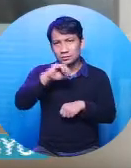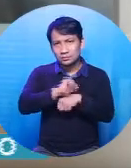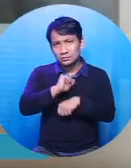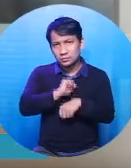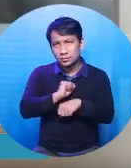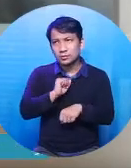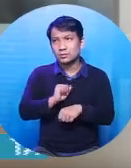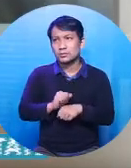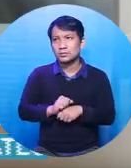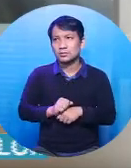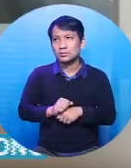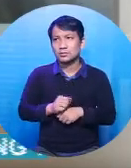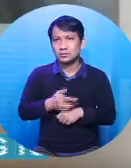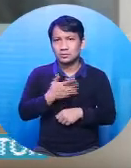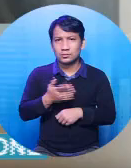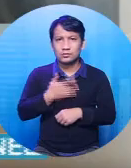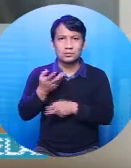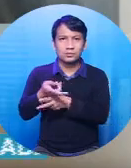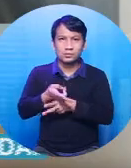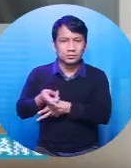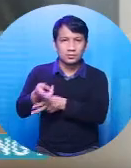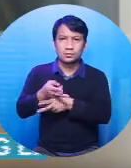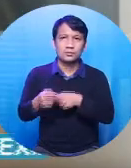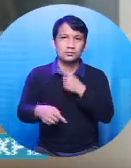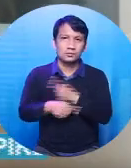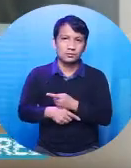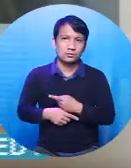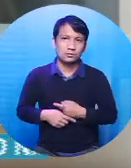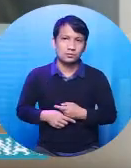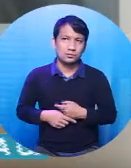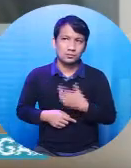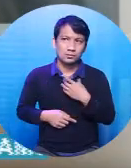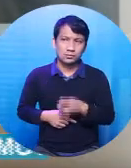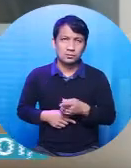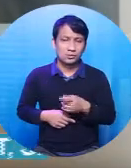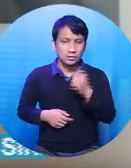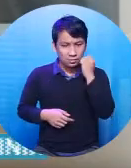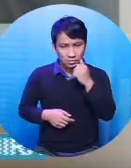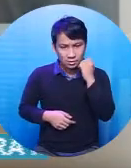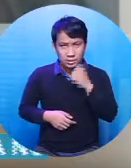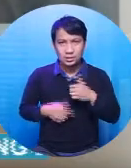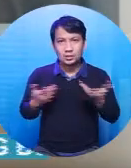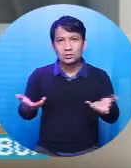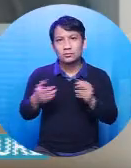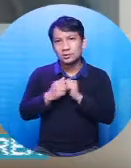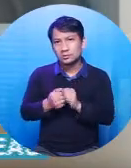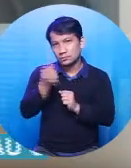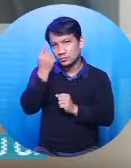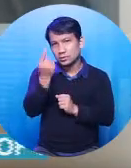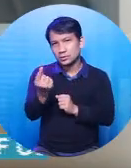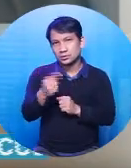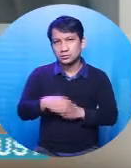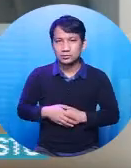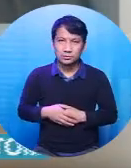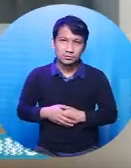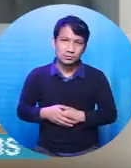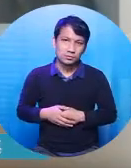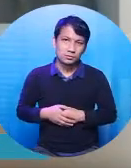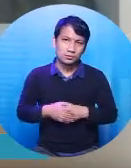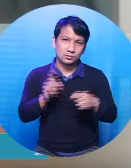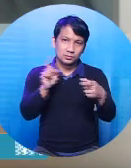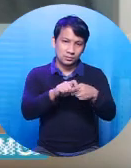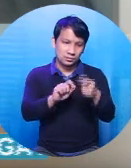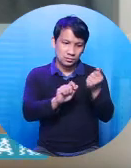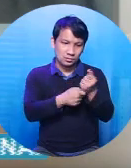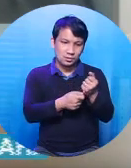ng trabaho para malagaan daw niya kami ng maayos. Kasi palagi po akong walang kasama dito, naglalak na ako ng bahay.